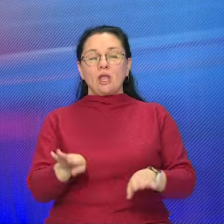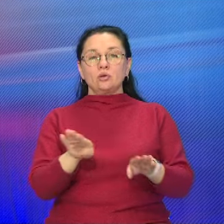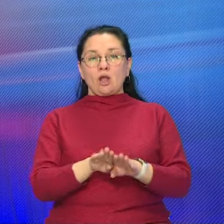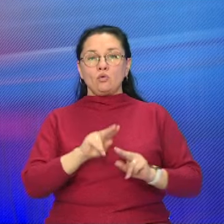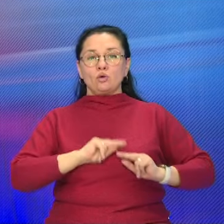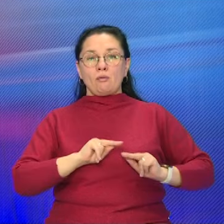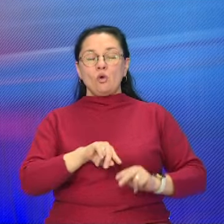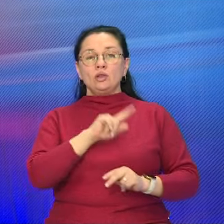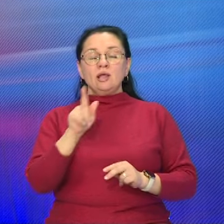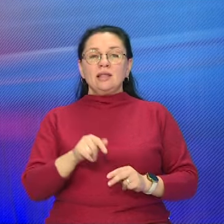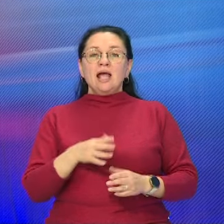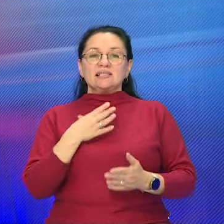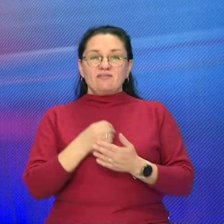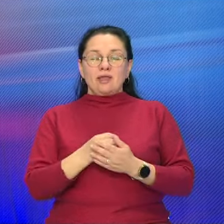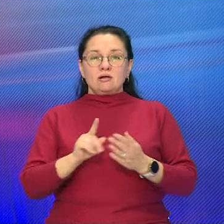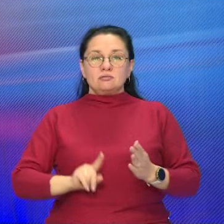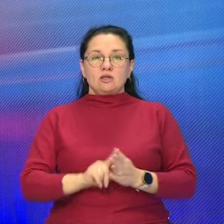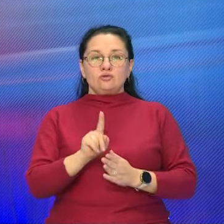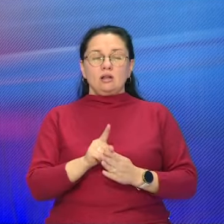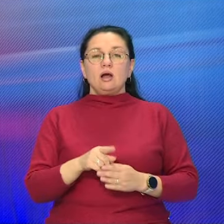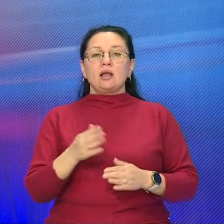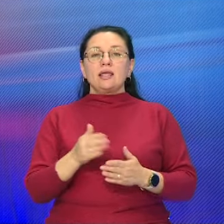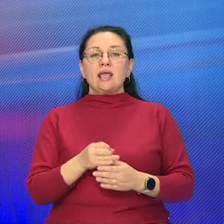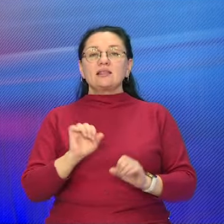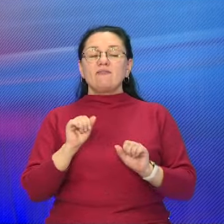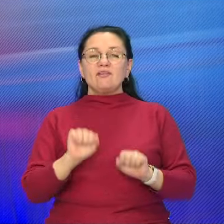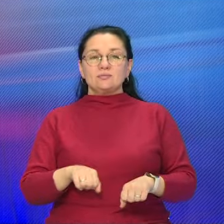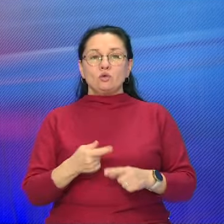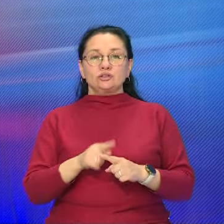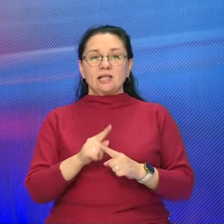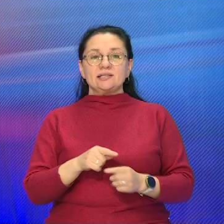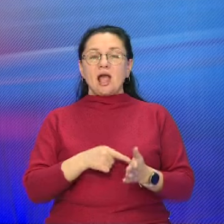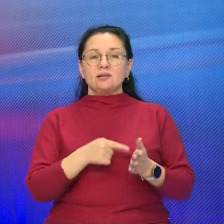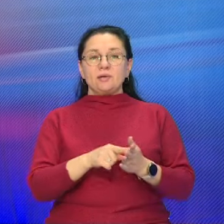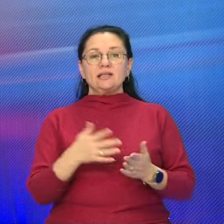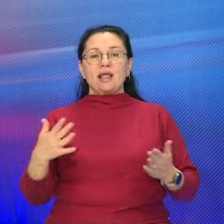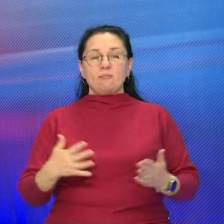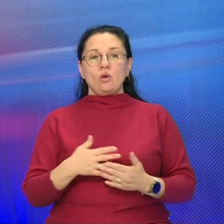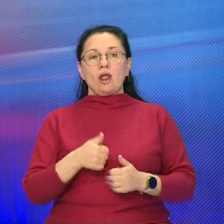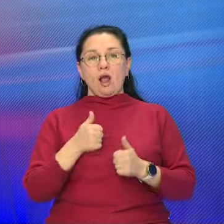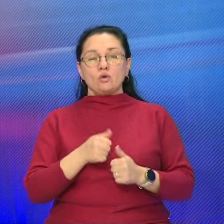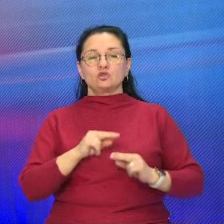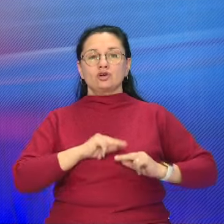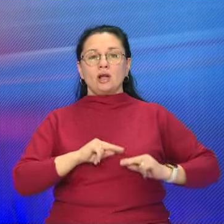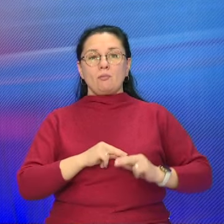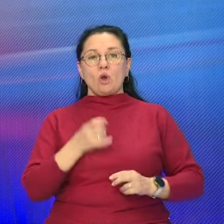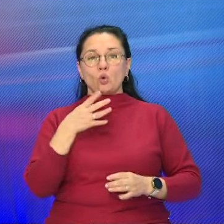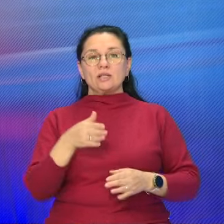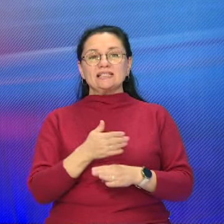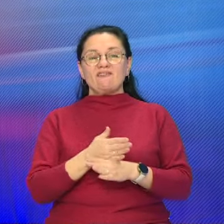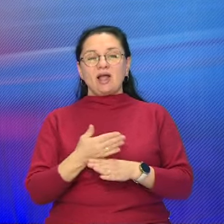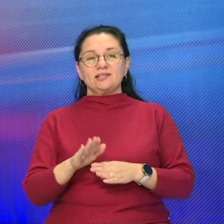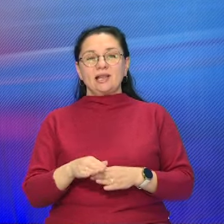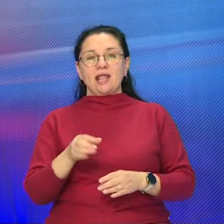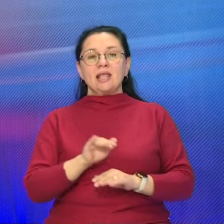на грамадскіх пачатках. Таксама гэта добрая магчымасць адзначыць найбольш актыўных прадстаўнікоў Гродзенскага аддзялення